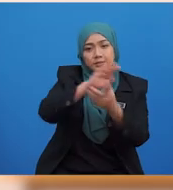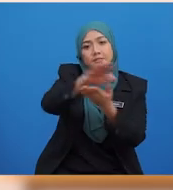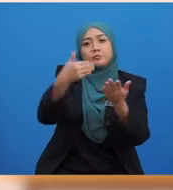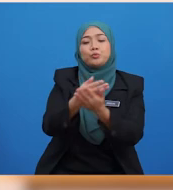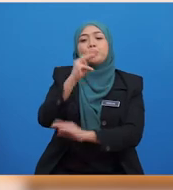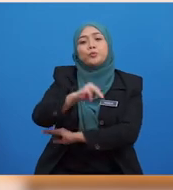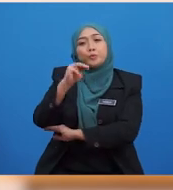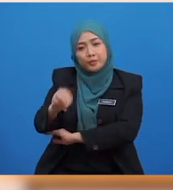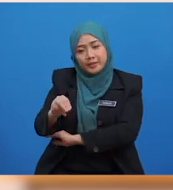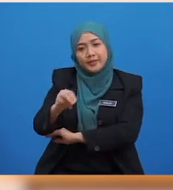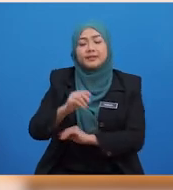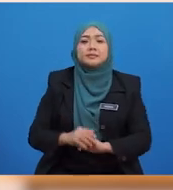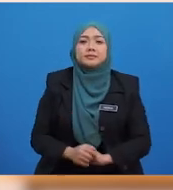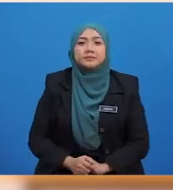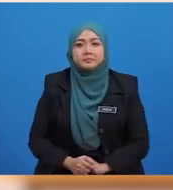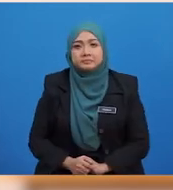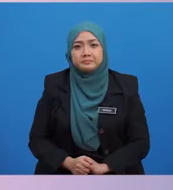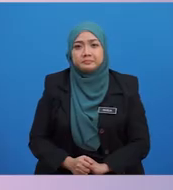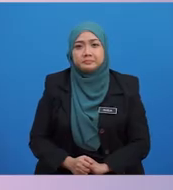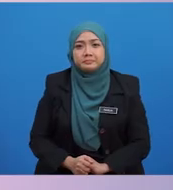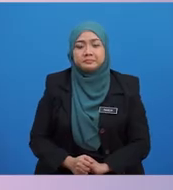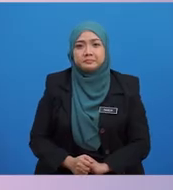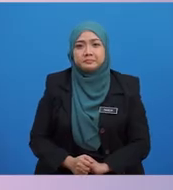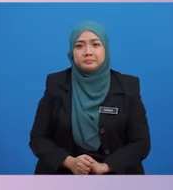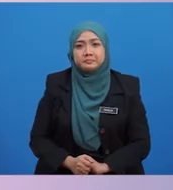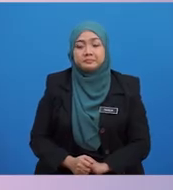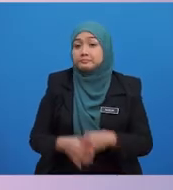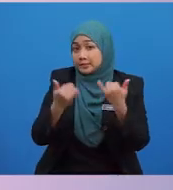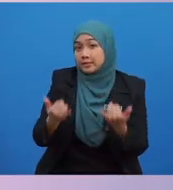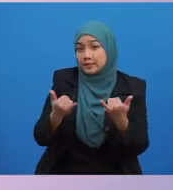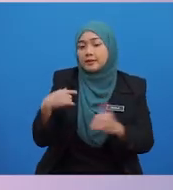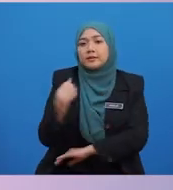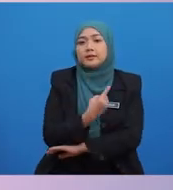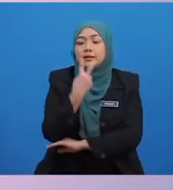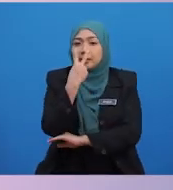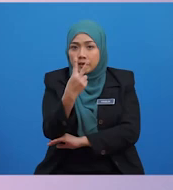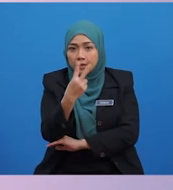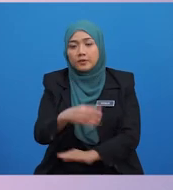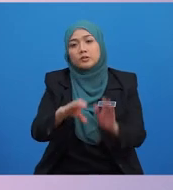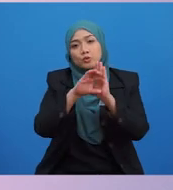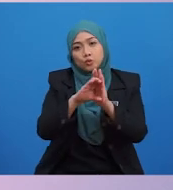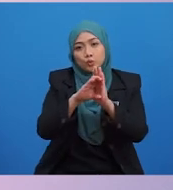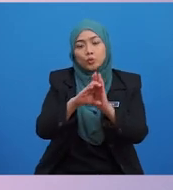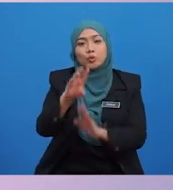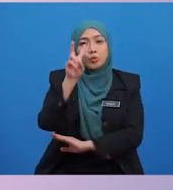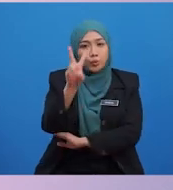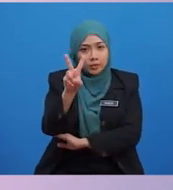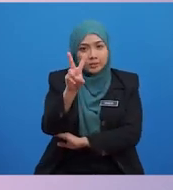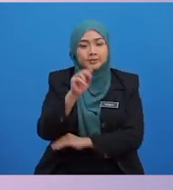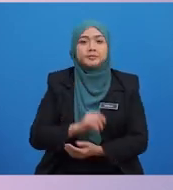Baiklah sekarang kita lihat pilek contoh yang kedua dalam segitiga